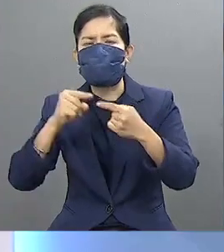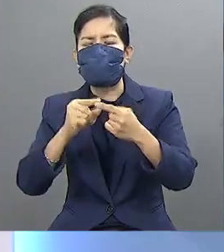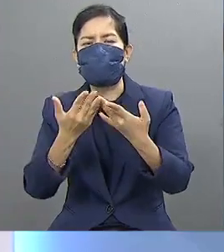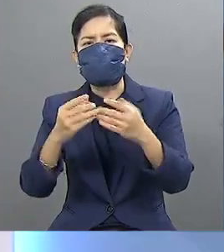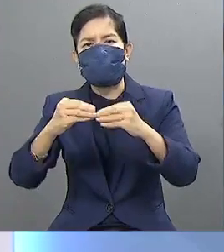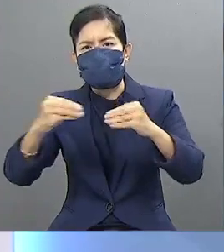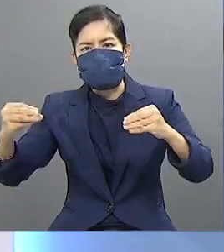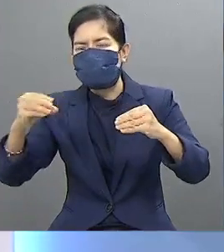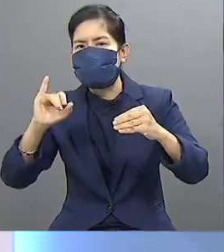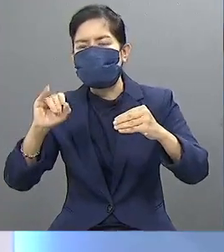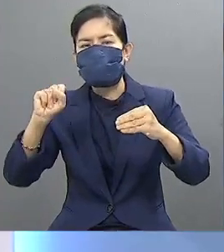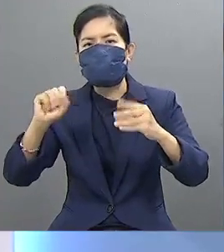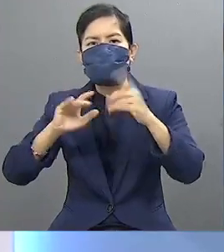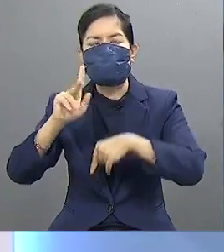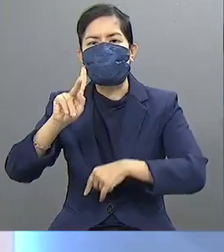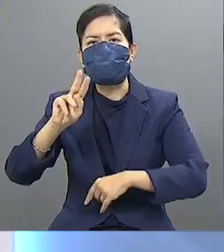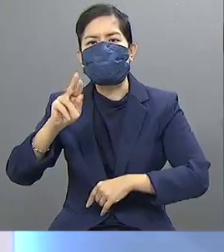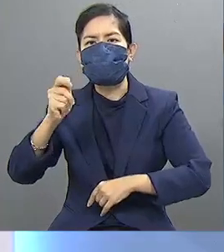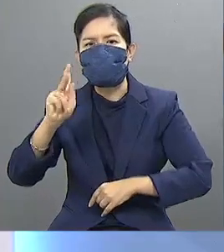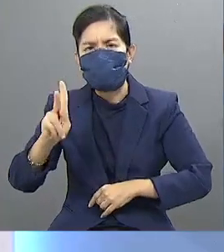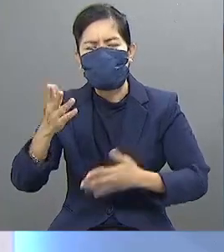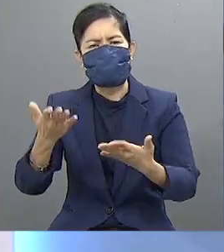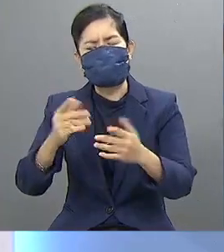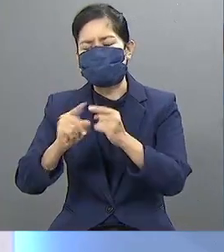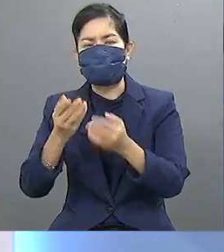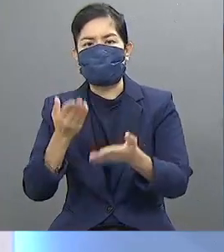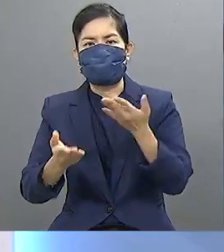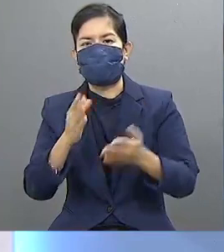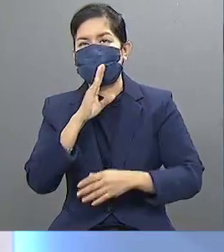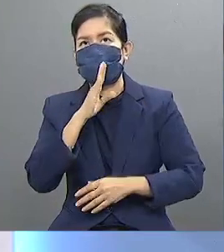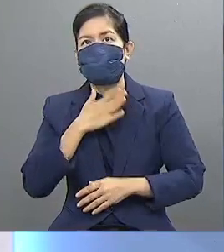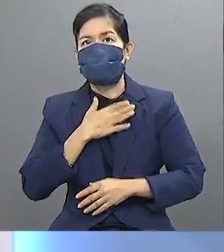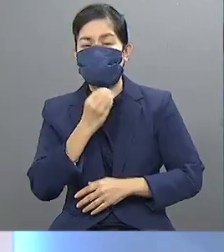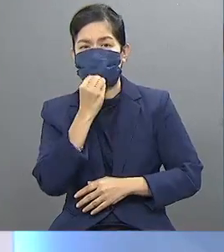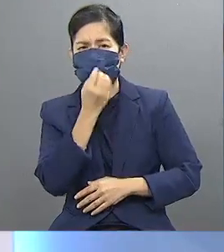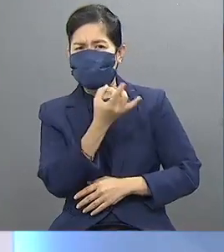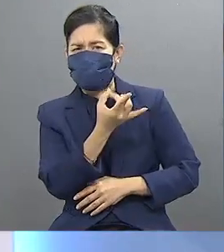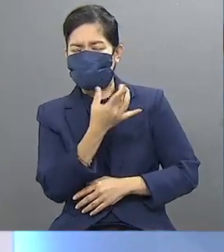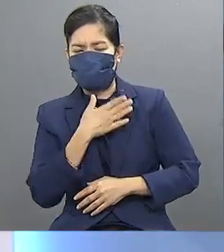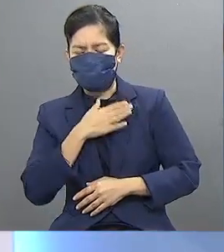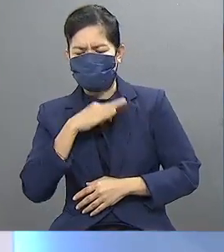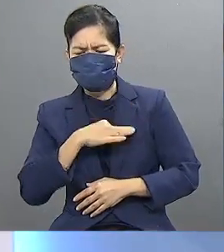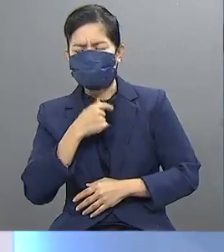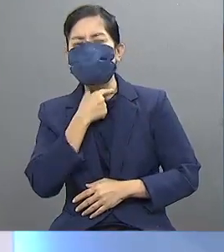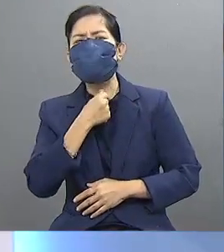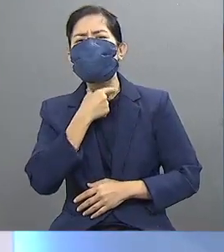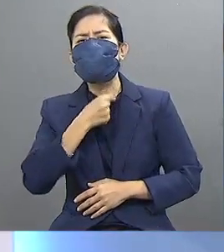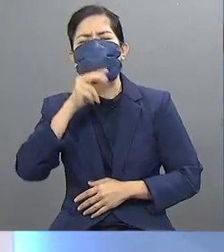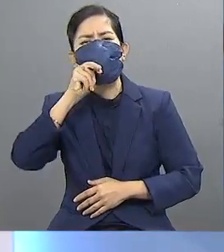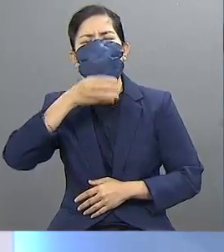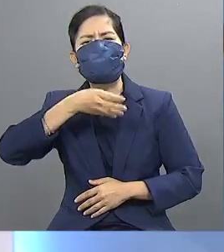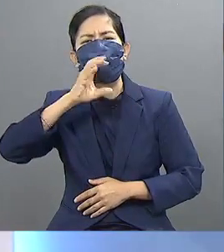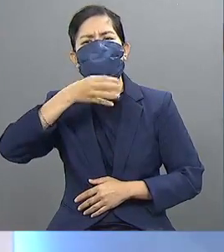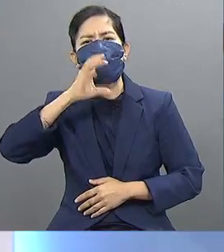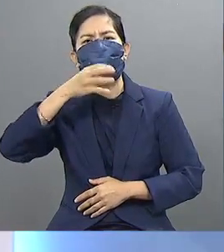ย ครับถ้าเกิดกินอาหารประเภทไหนแล้วหิวน้ำบ่อย ๆ โซเดียมสูง ให้ระวังไว้เลย ให้ระวังไว้เลยแล้วก็ต้องดื่มน้ำมากๆแล้วก็มื้อต่อไปต้องกิน